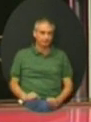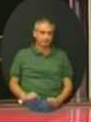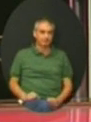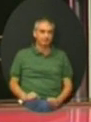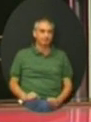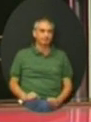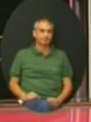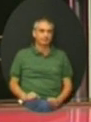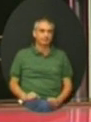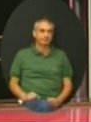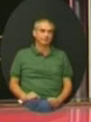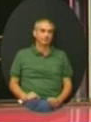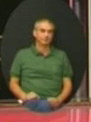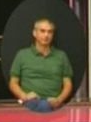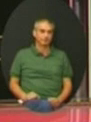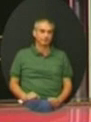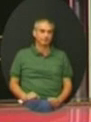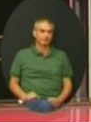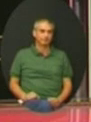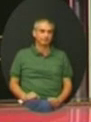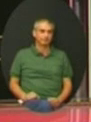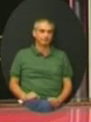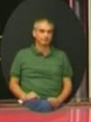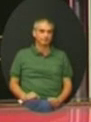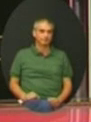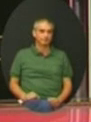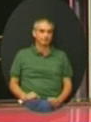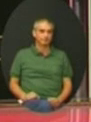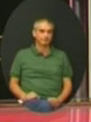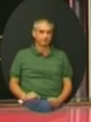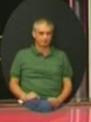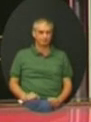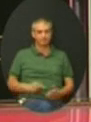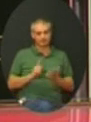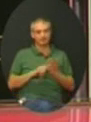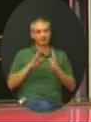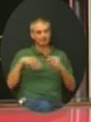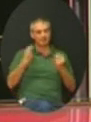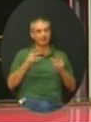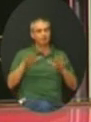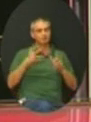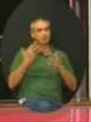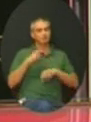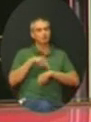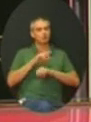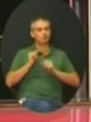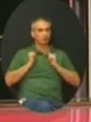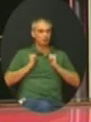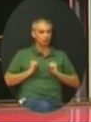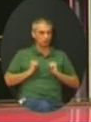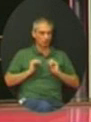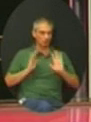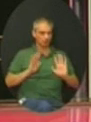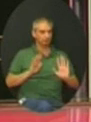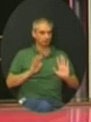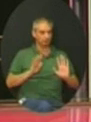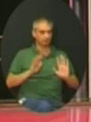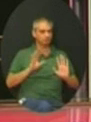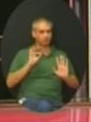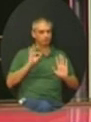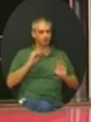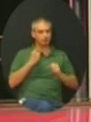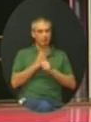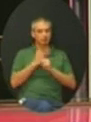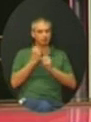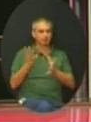ולכן, אני חושב שהיה נכון לתת לממשלה כמה שעות של שקט, כדי לבצע